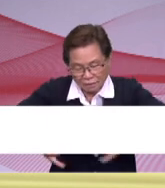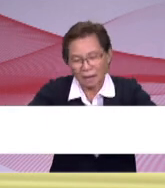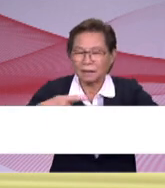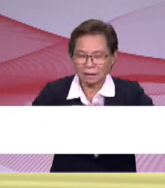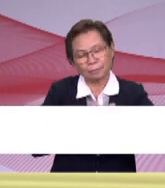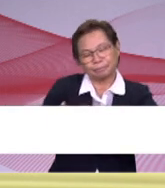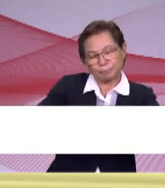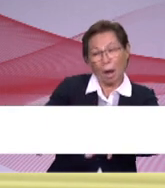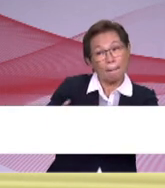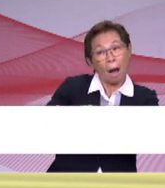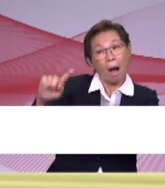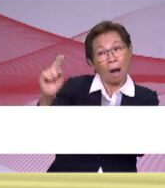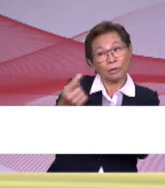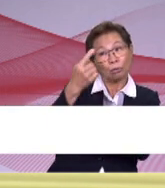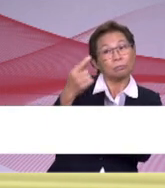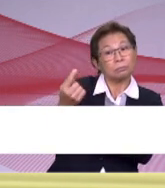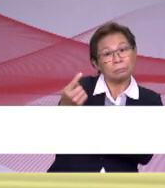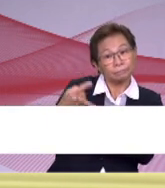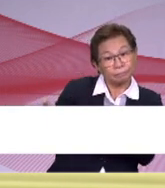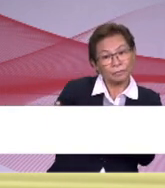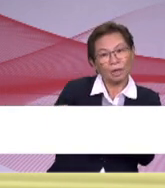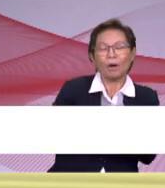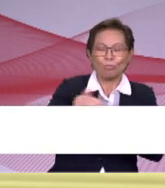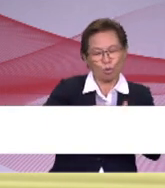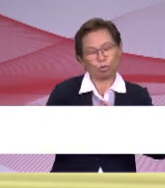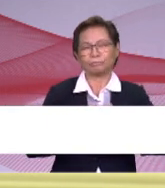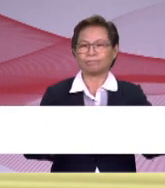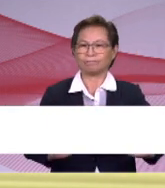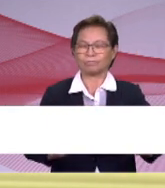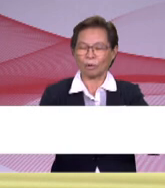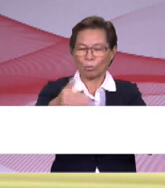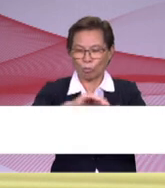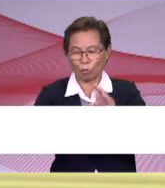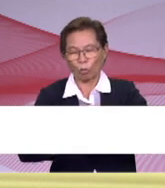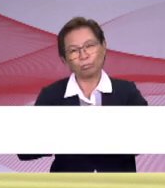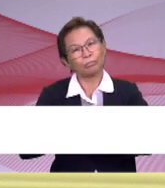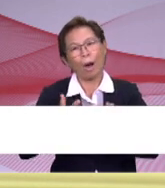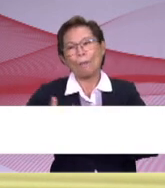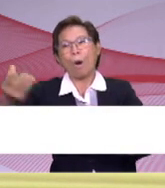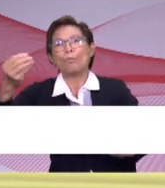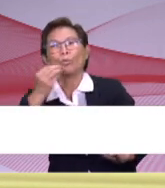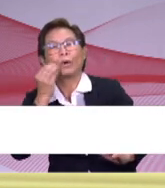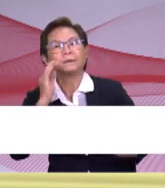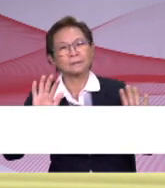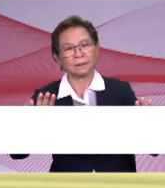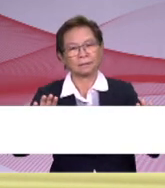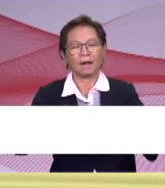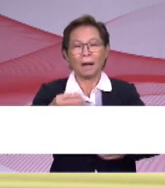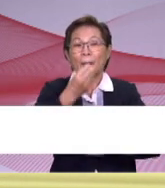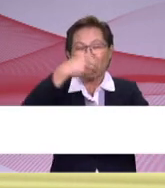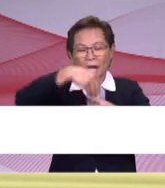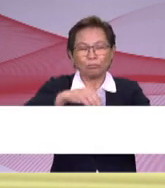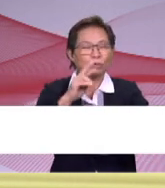kita benarkan. Tetapi hanya untuk dibungkus makanan untuk dibawa pulang saja. Dine-in tidak